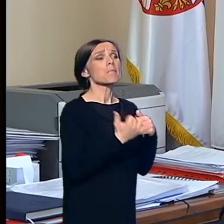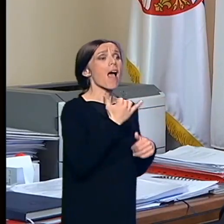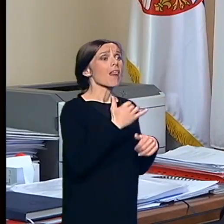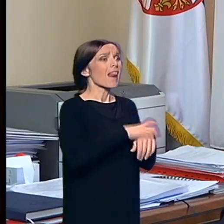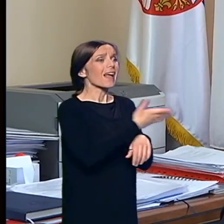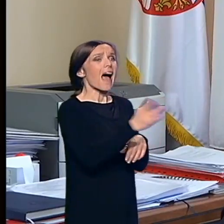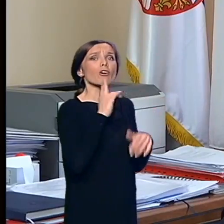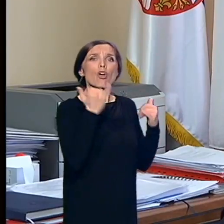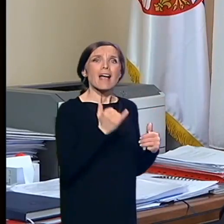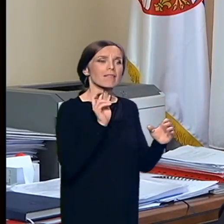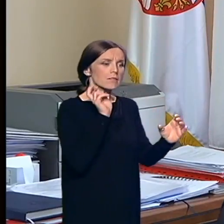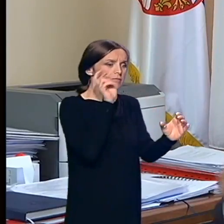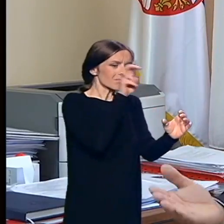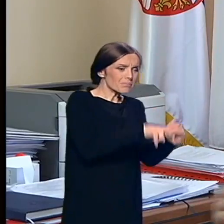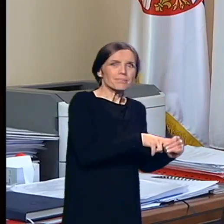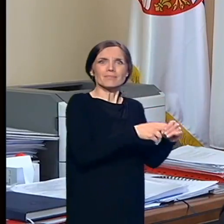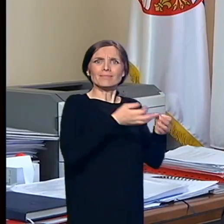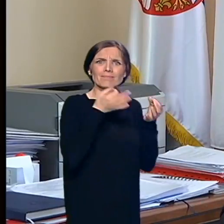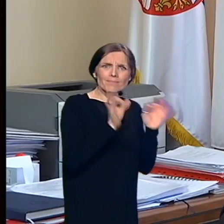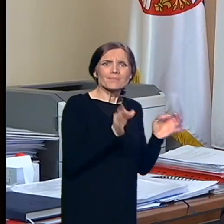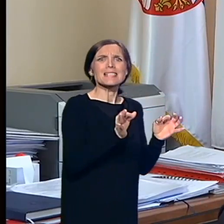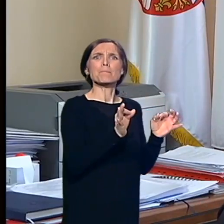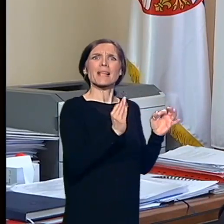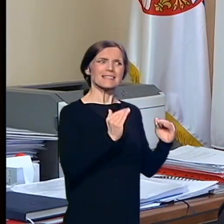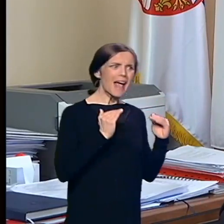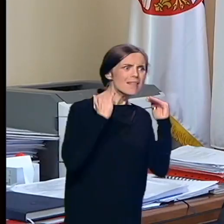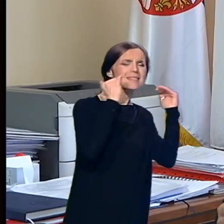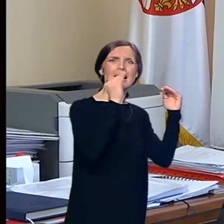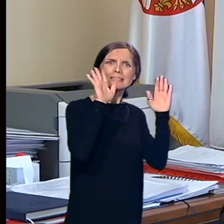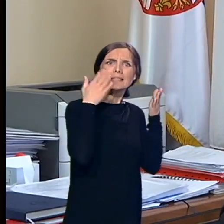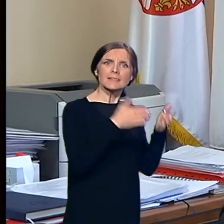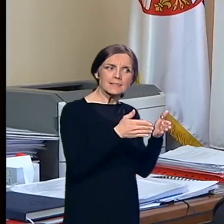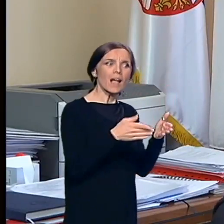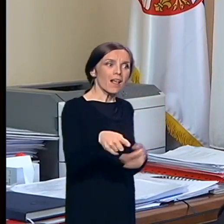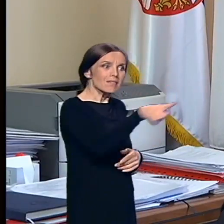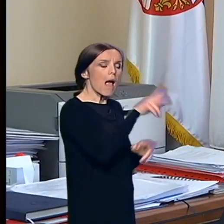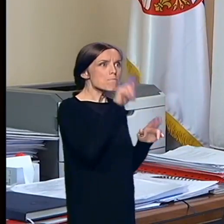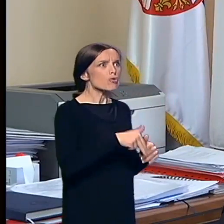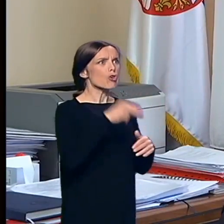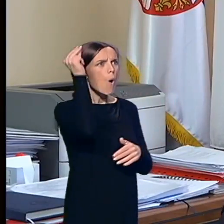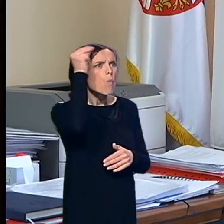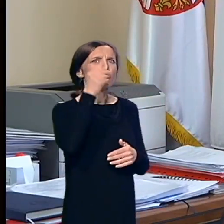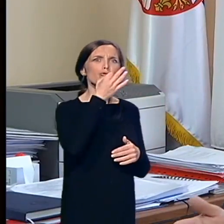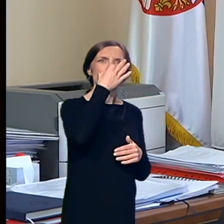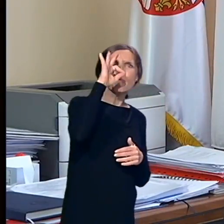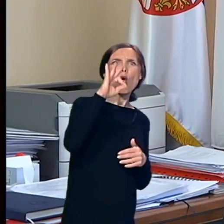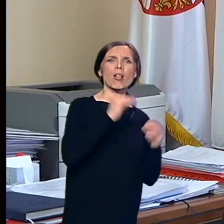zenitu svoje, da kažemo, specijalističke struke, da se mogu usavršavati kako kod nas, u eminentnim